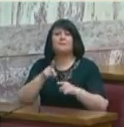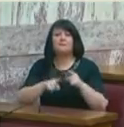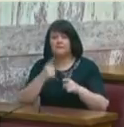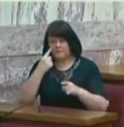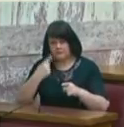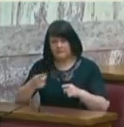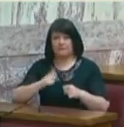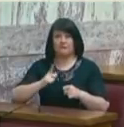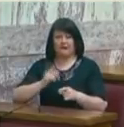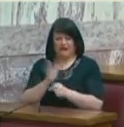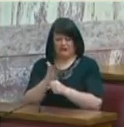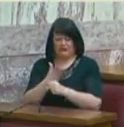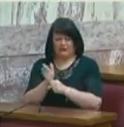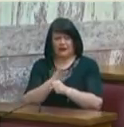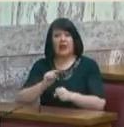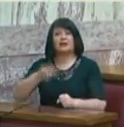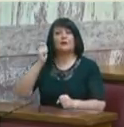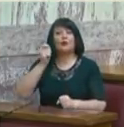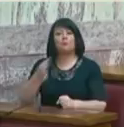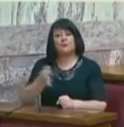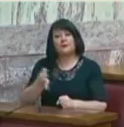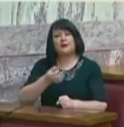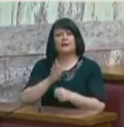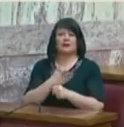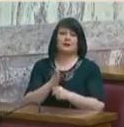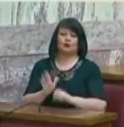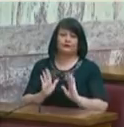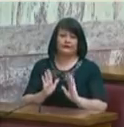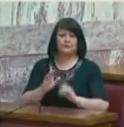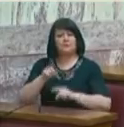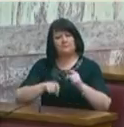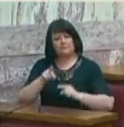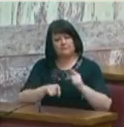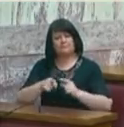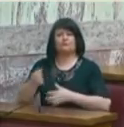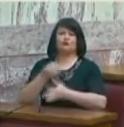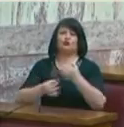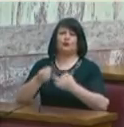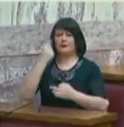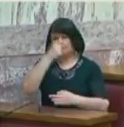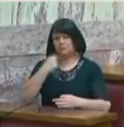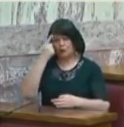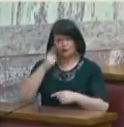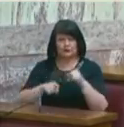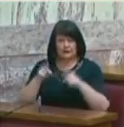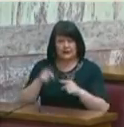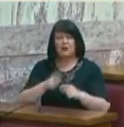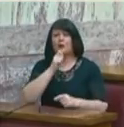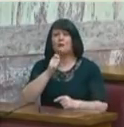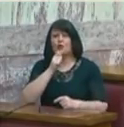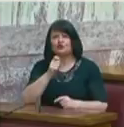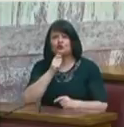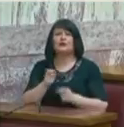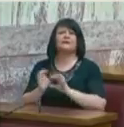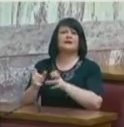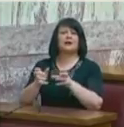προβλέψεις της αντιπολίτευσης και διαφόρων άλλων προσώπων δημοσιογράφων μέσων